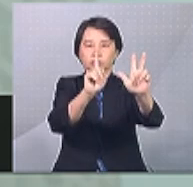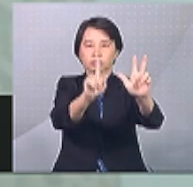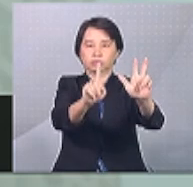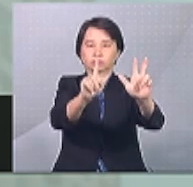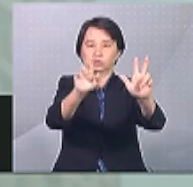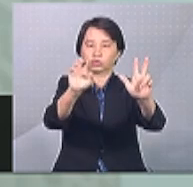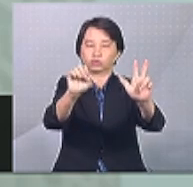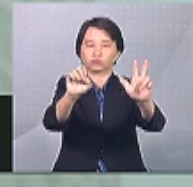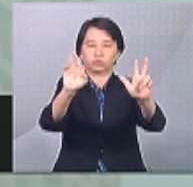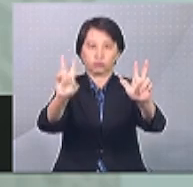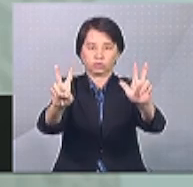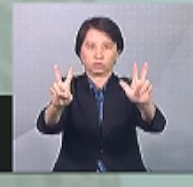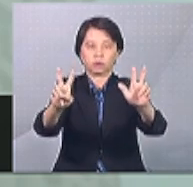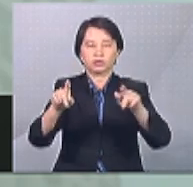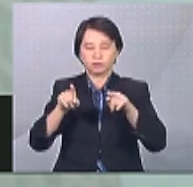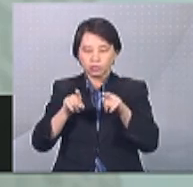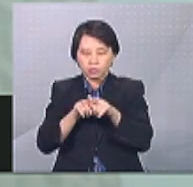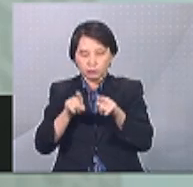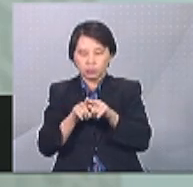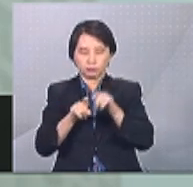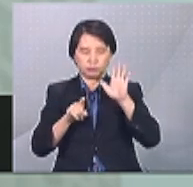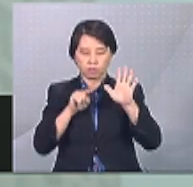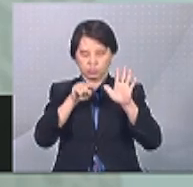3,102 kes, iaitu bersamaan dengan